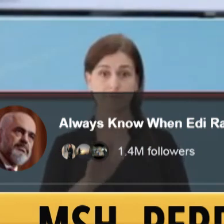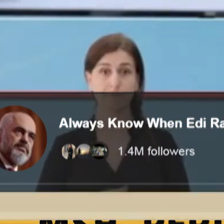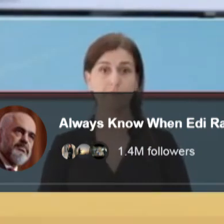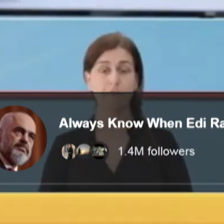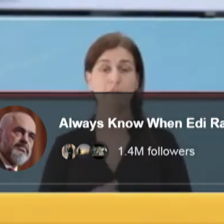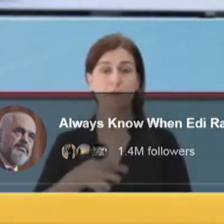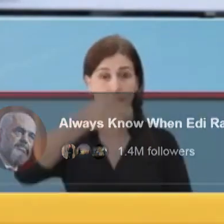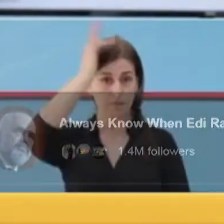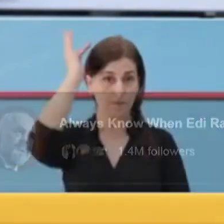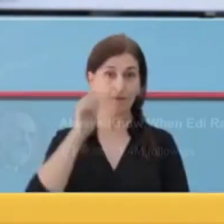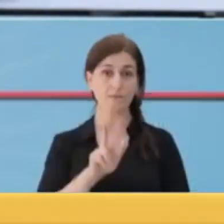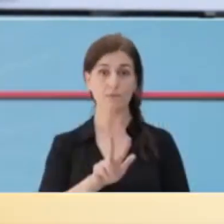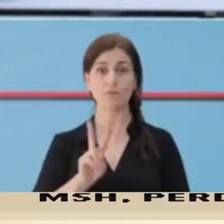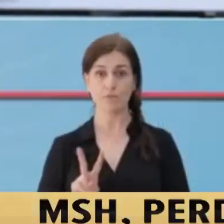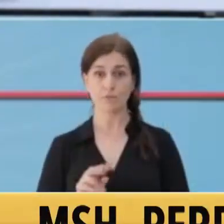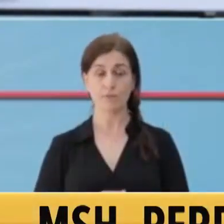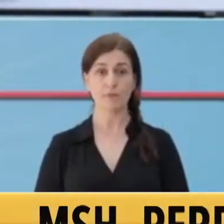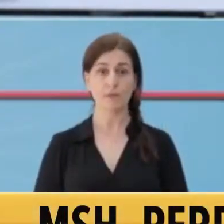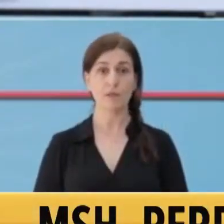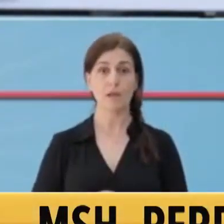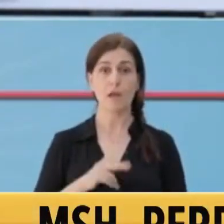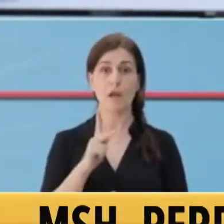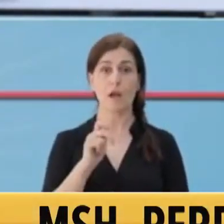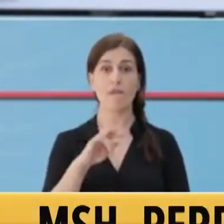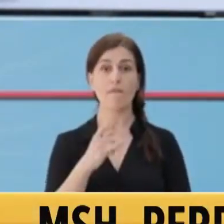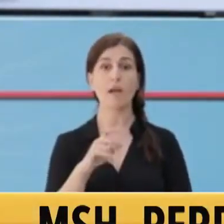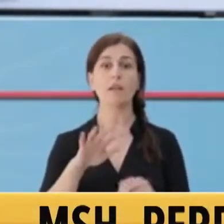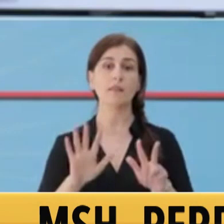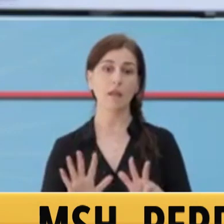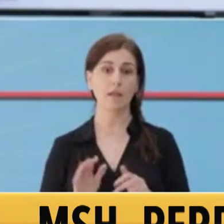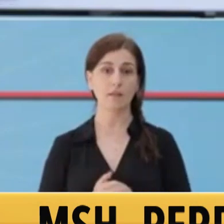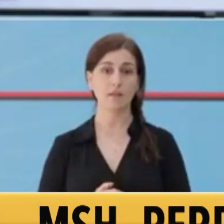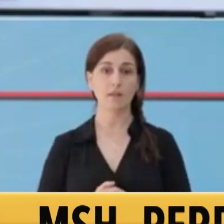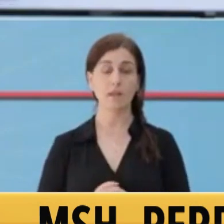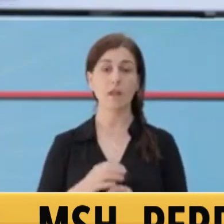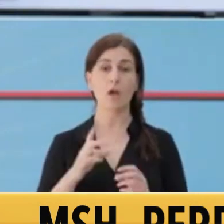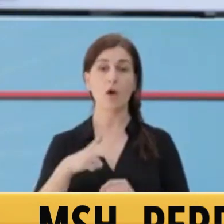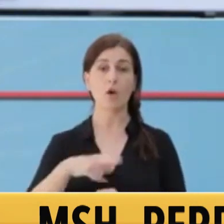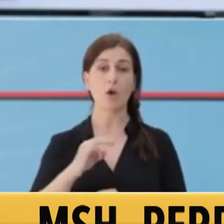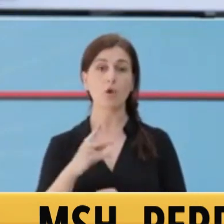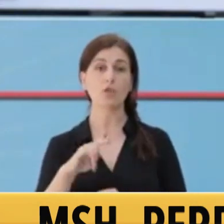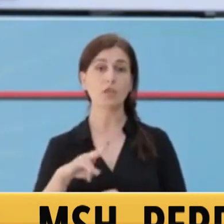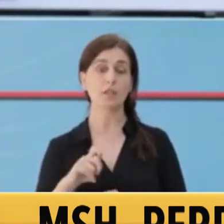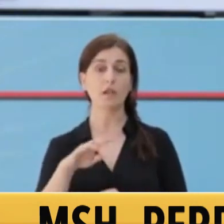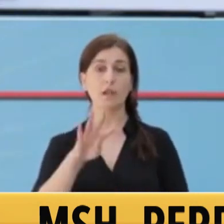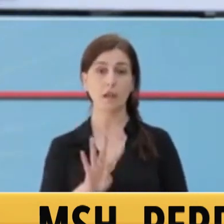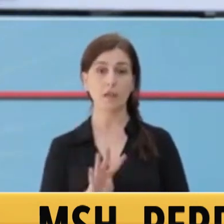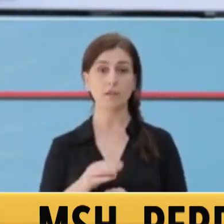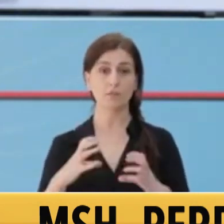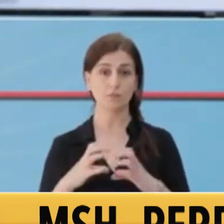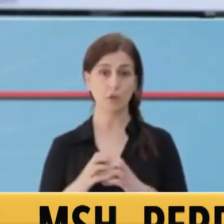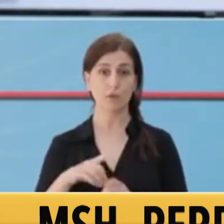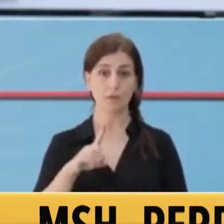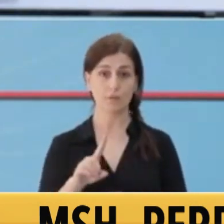Shan, 15 raste. Fier, 32 raste. Kavaj, 8 raste. Rogozhin, 4